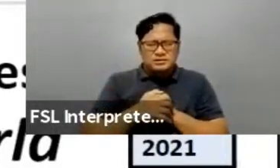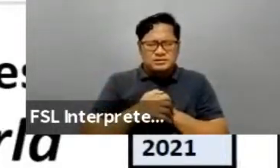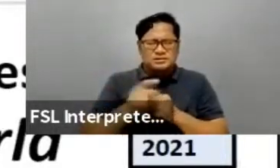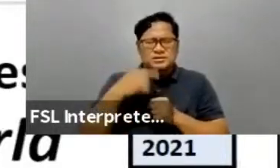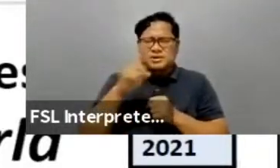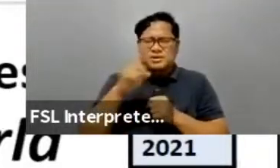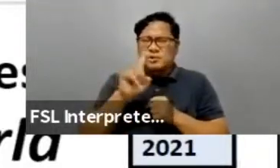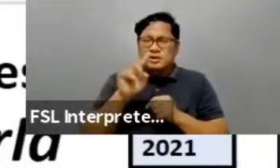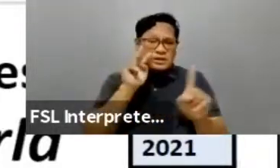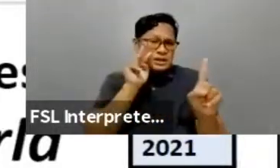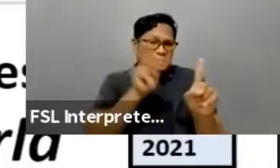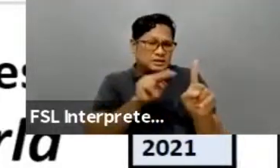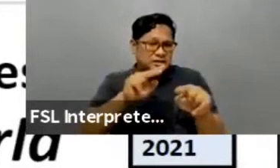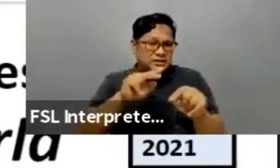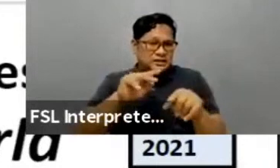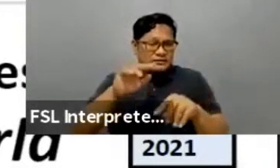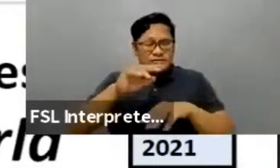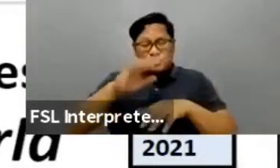ating bansa.